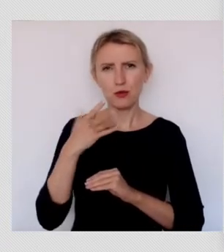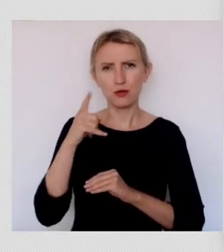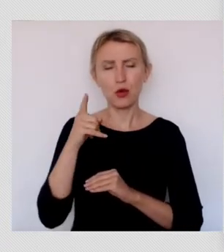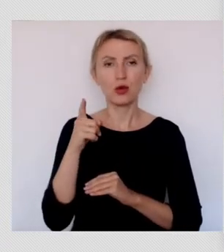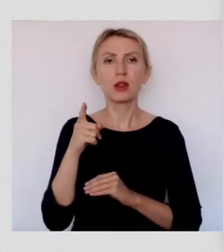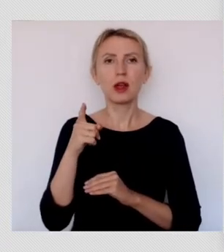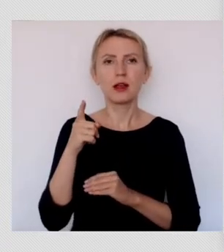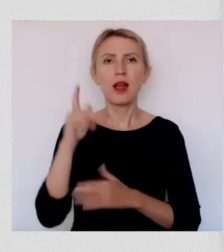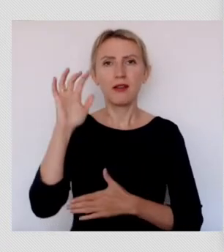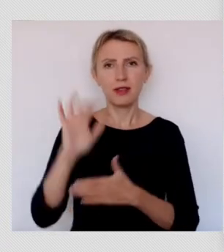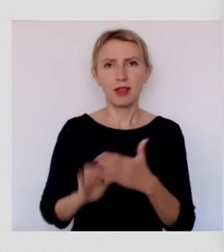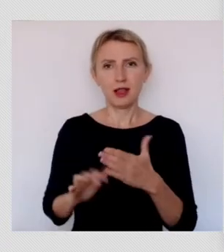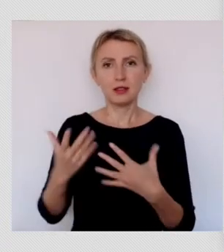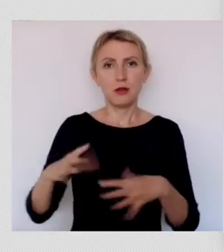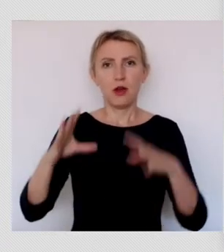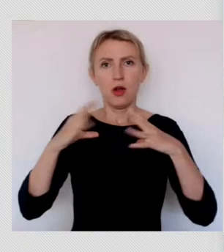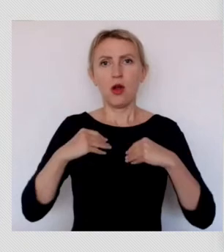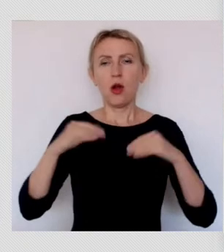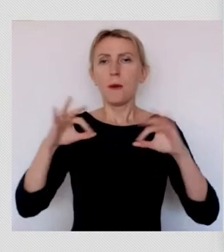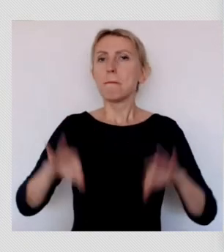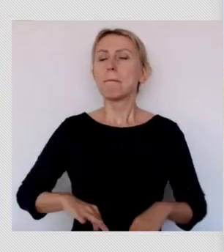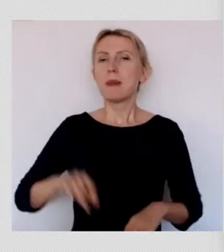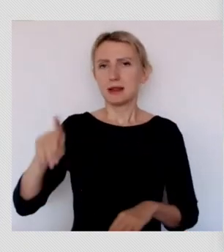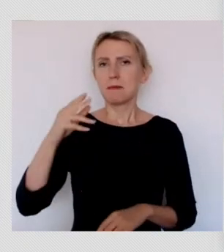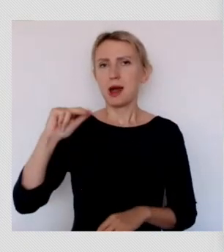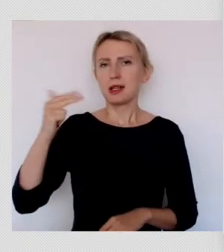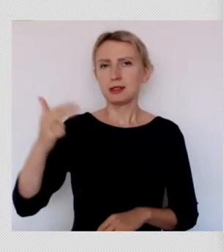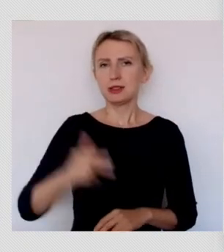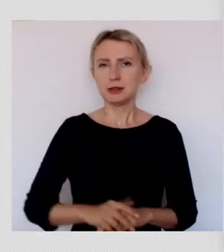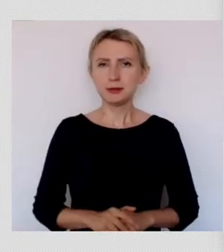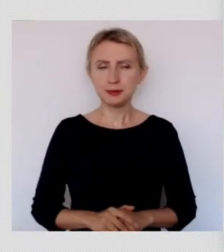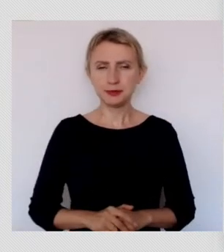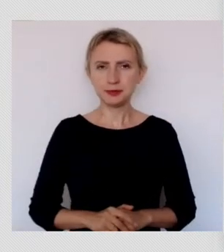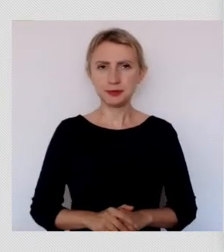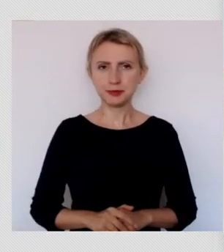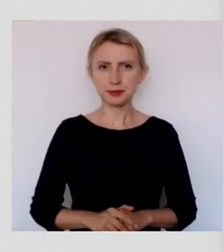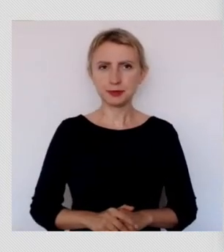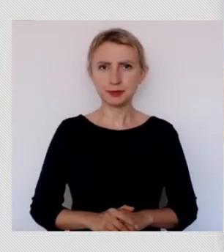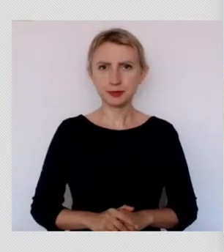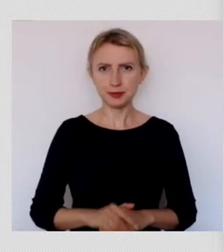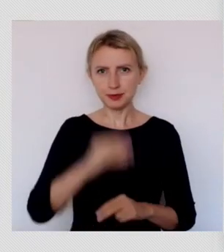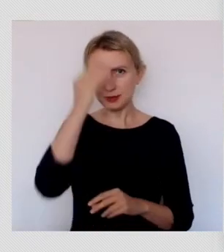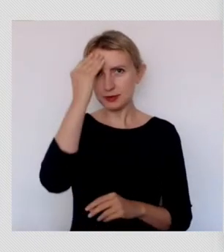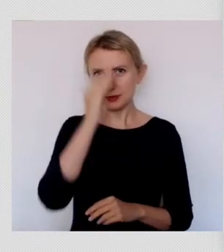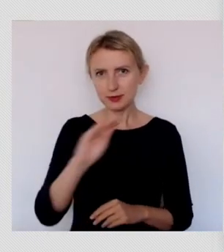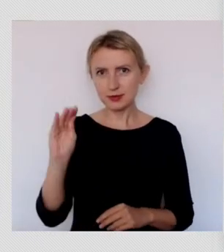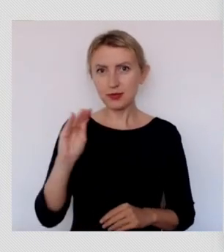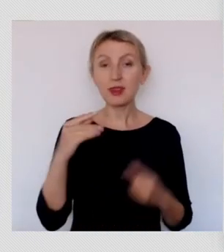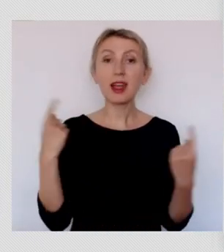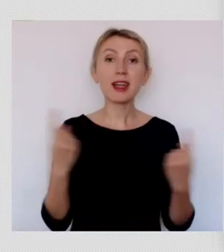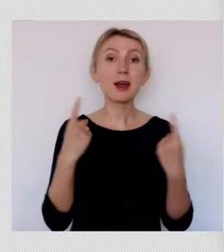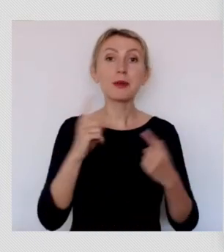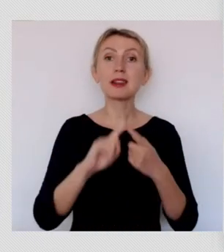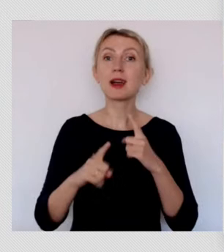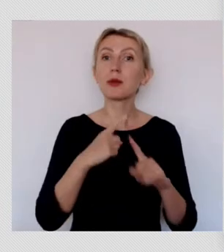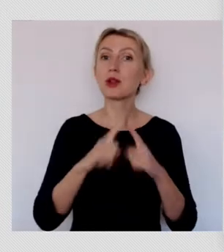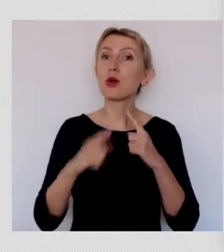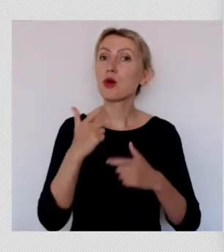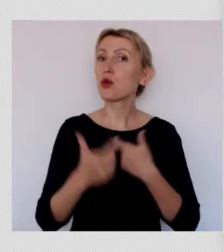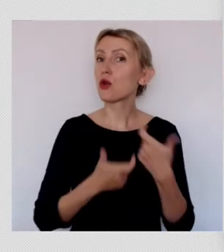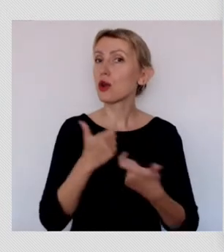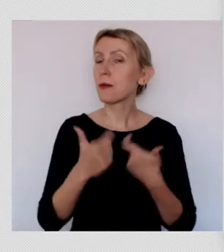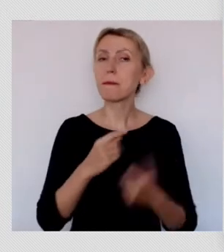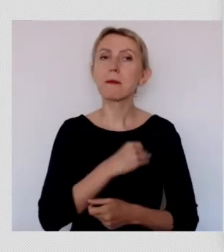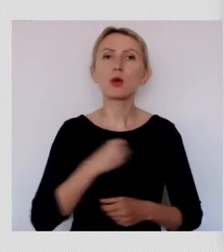w tekście, który dostaliśmy pana Marcina Waleckiego, ale przypomnę tylko o kampaniach politycznych prowadzonych przez